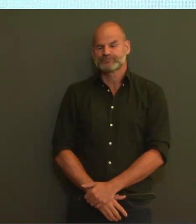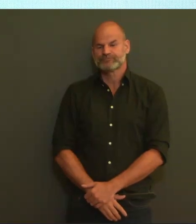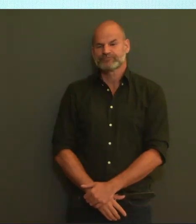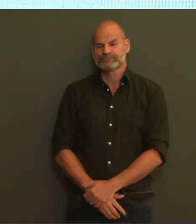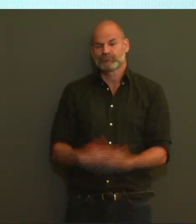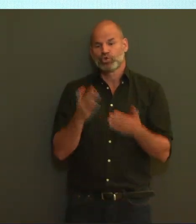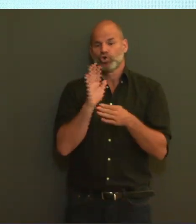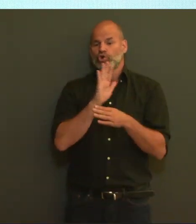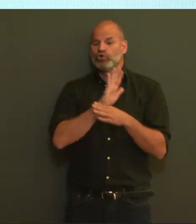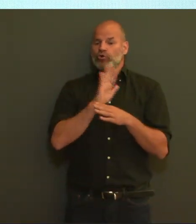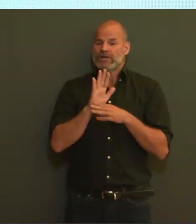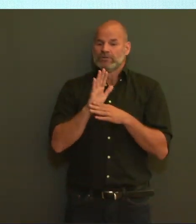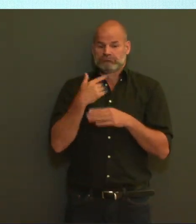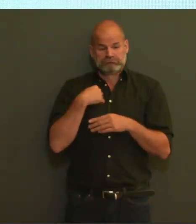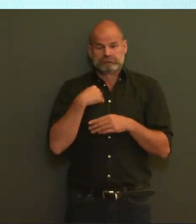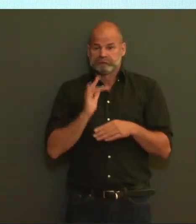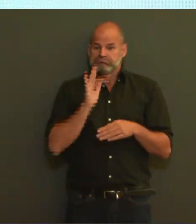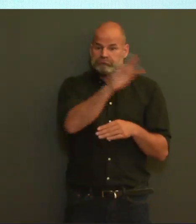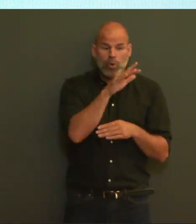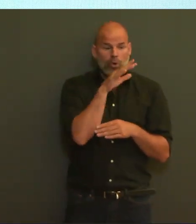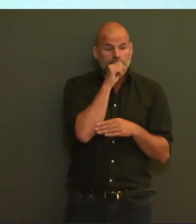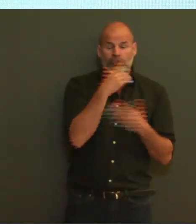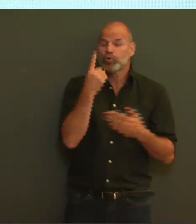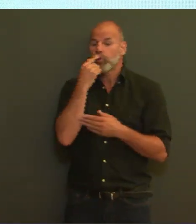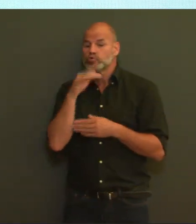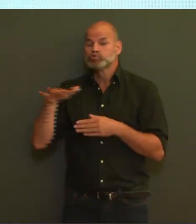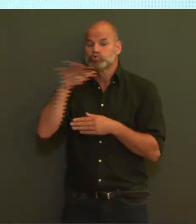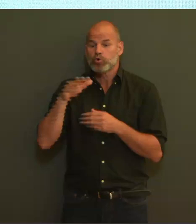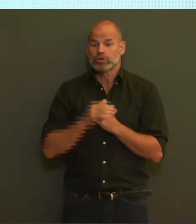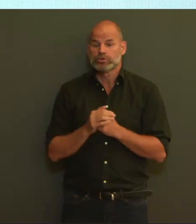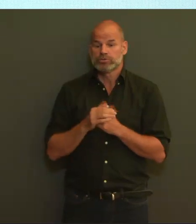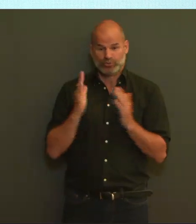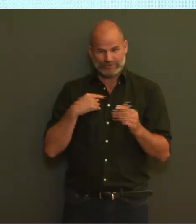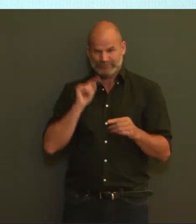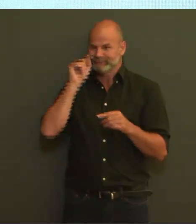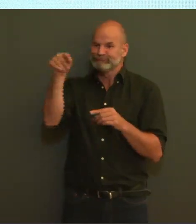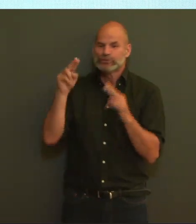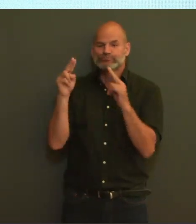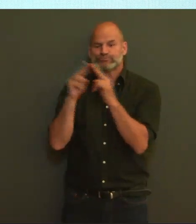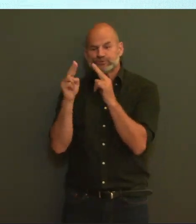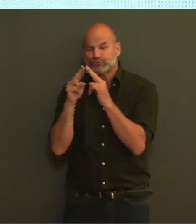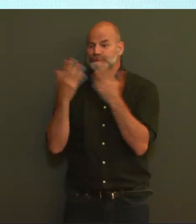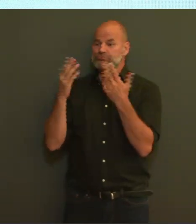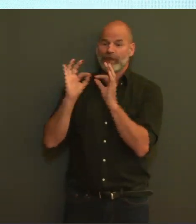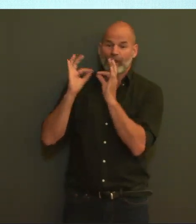of deelname aan het nachtleven, is die quarantaine belangrijk. Een aantal regio's gaan straks weer van